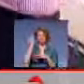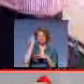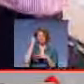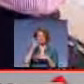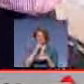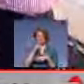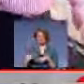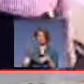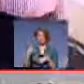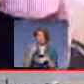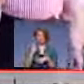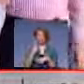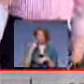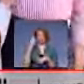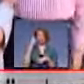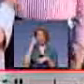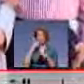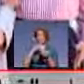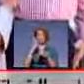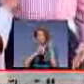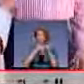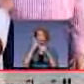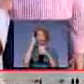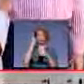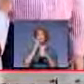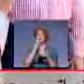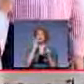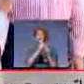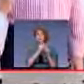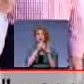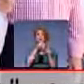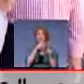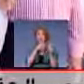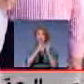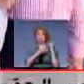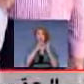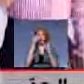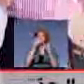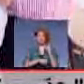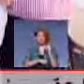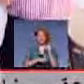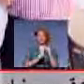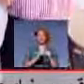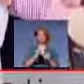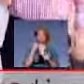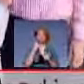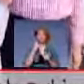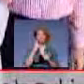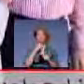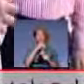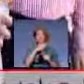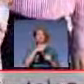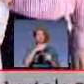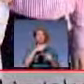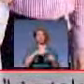في نيران هتولع في البيت، وصورنا التقرير الحقيقة. وبعدين كنا منتظرين ردود الافعال، خصوصا ان